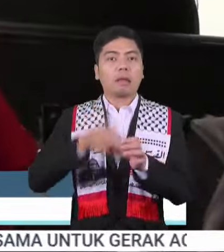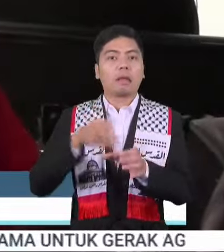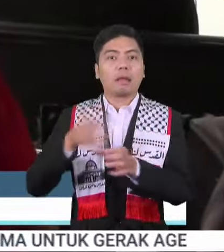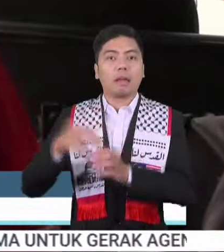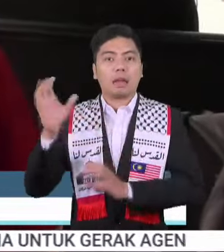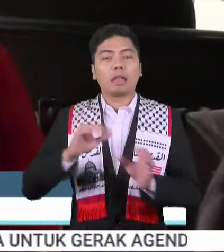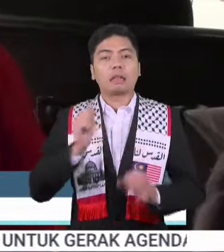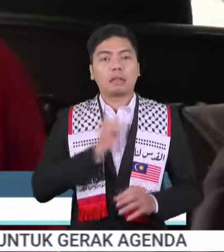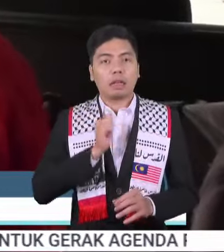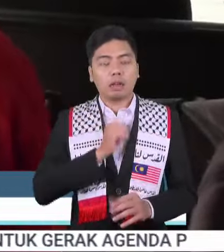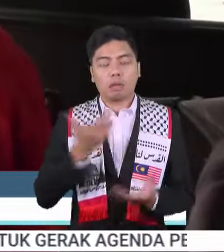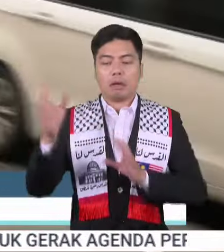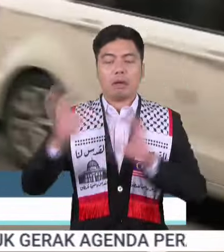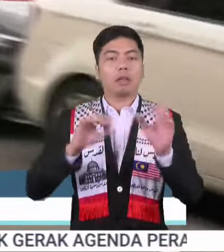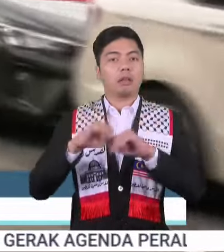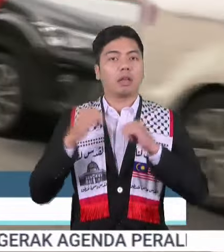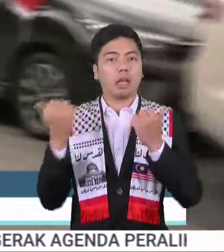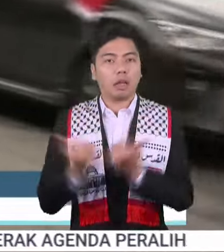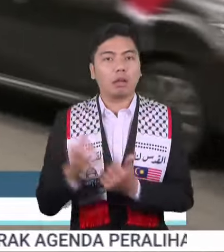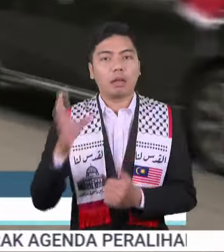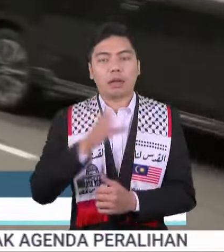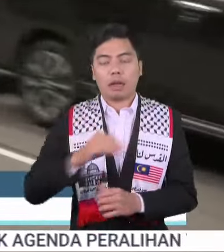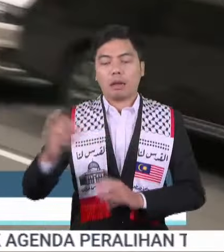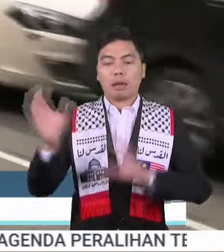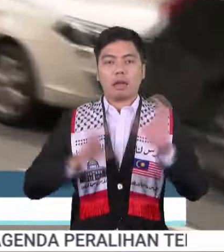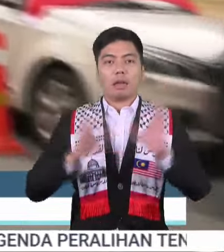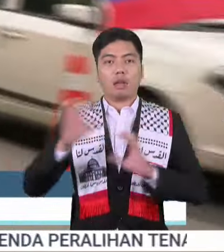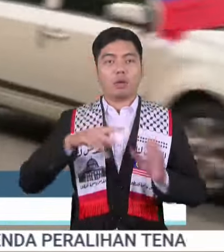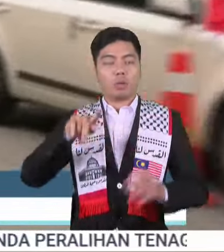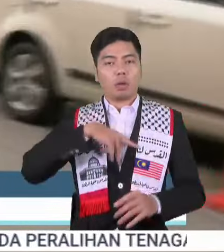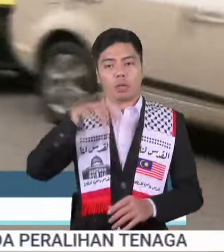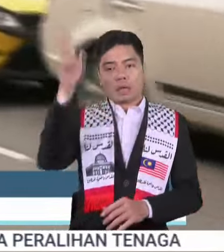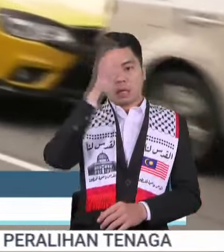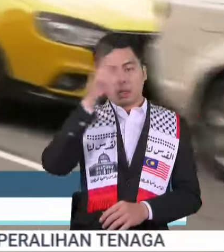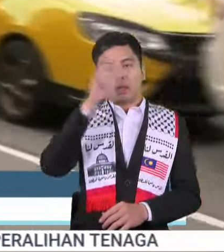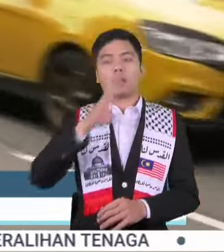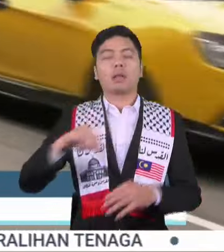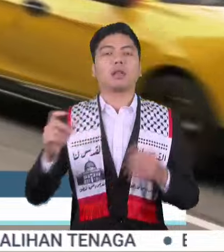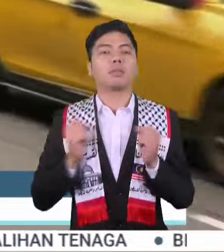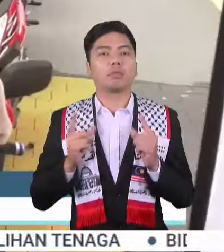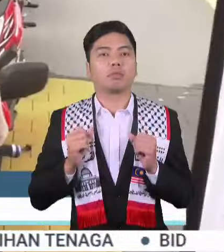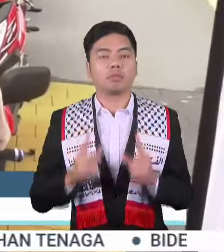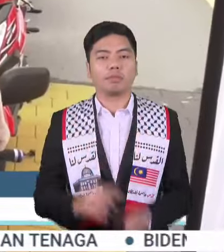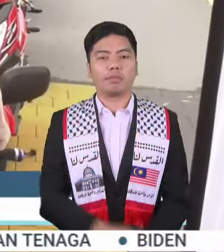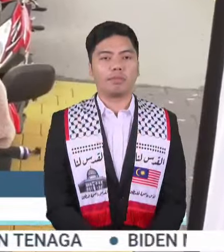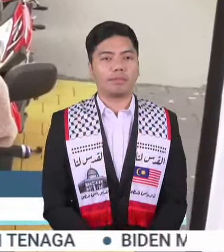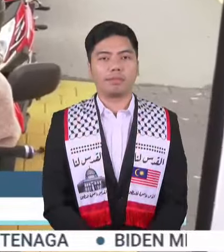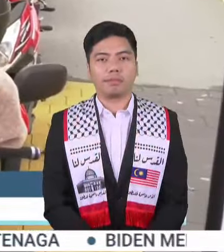kenderaan persendirian, persatuan serta kenderaan milik kerajaan dan swasta.